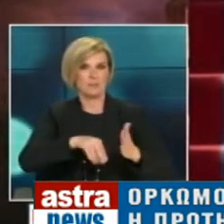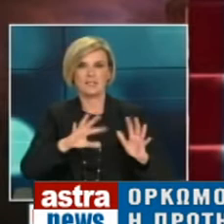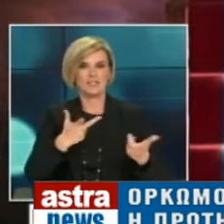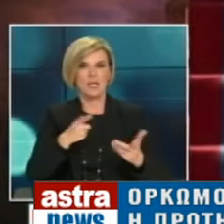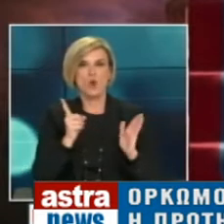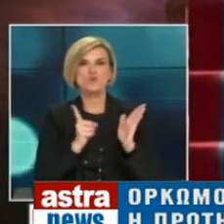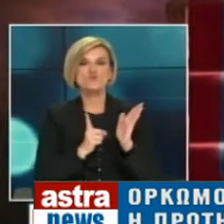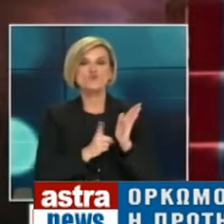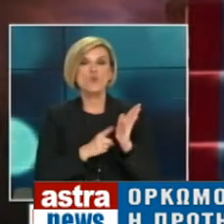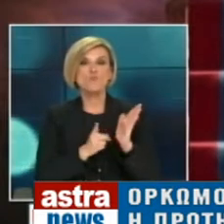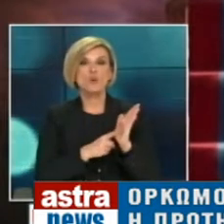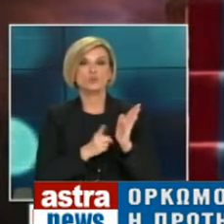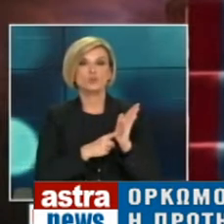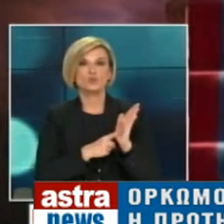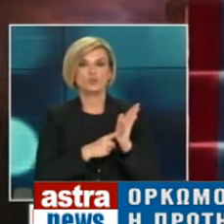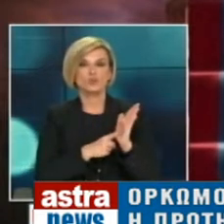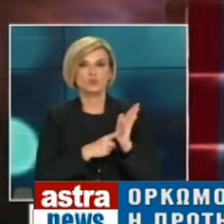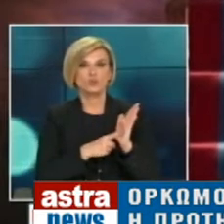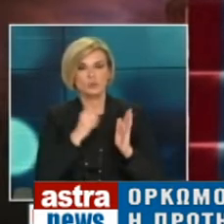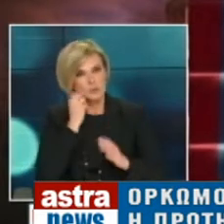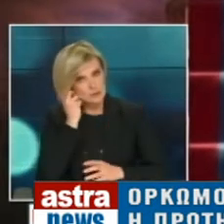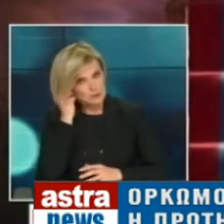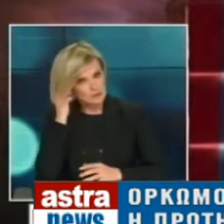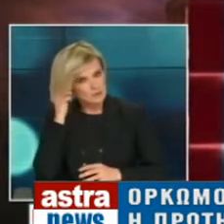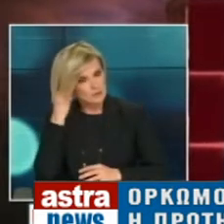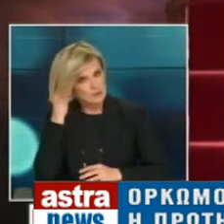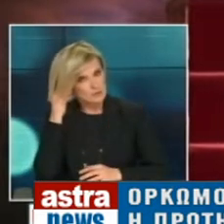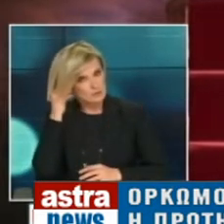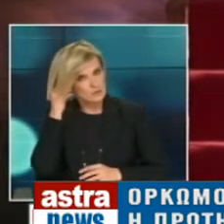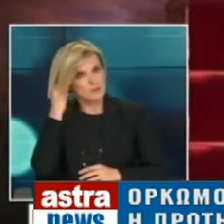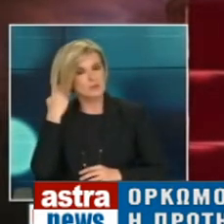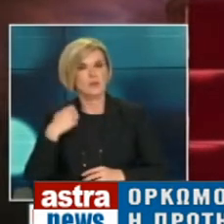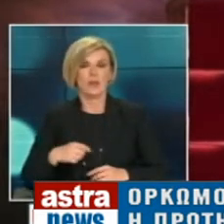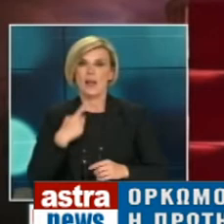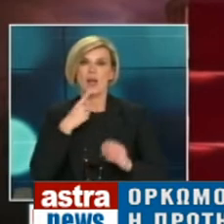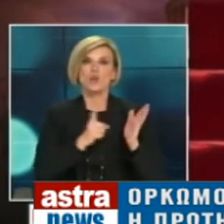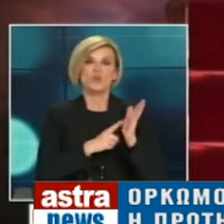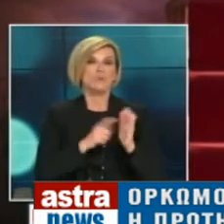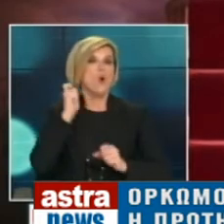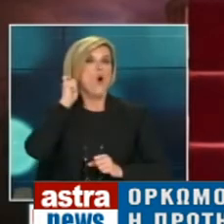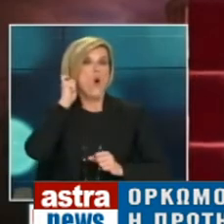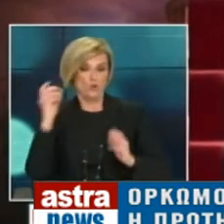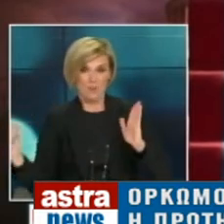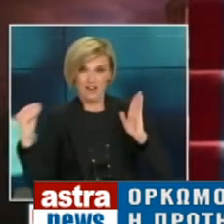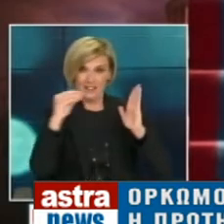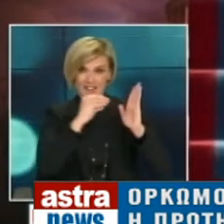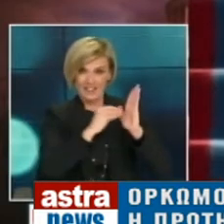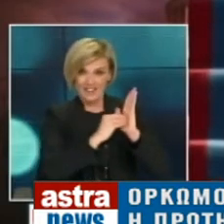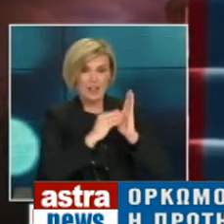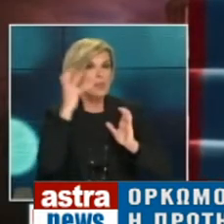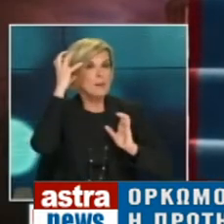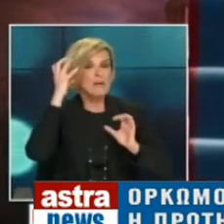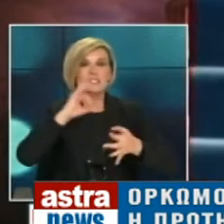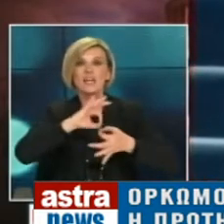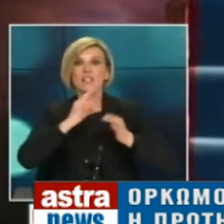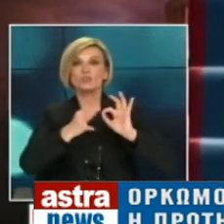νόμων χειραφέτησης. Όταν ετέθη αυτό επί χάρτου, ο πρόεδρος είπε, και λέω τα λόγια του, εάν το όνομά μου μπει ποτέ στην ιστορία, θα είναι